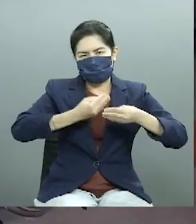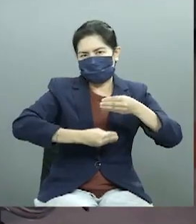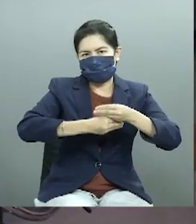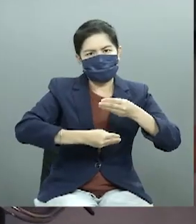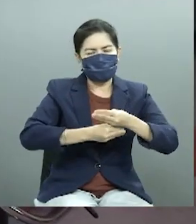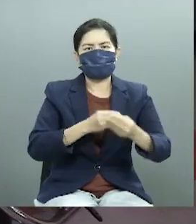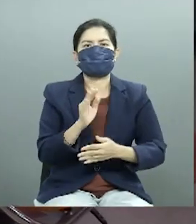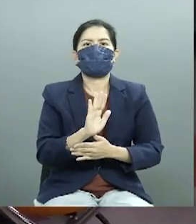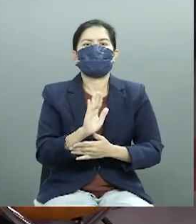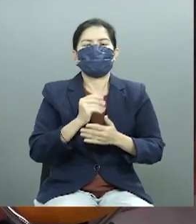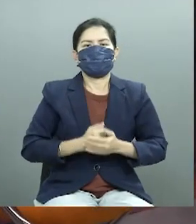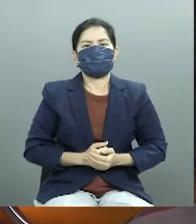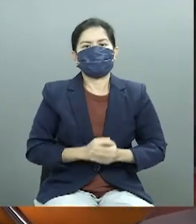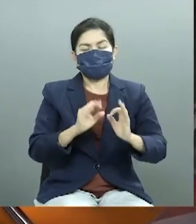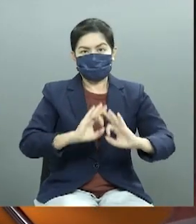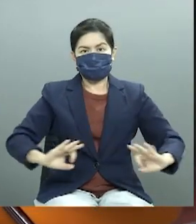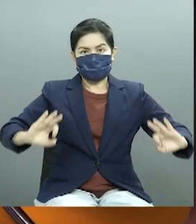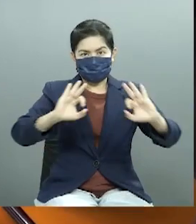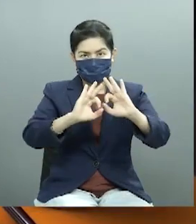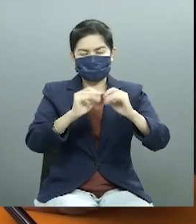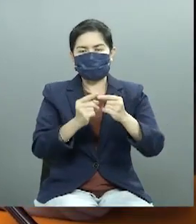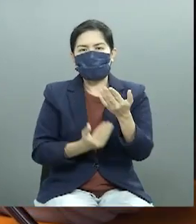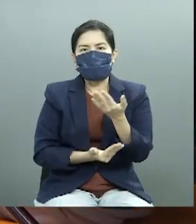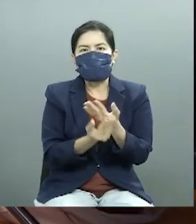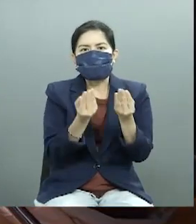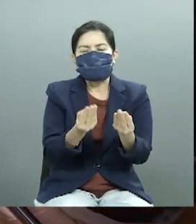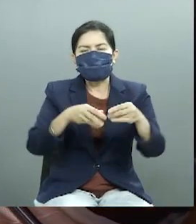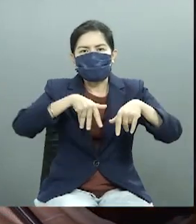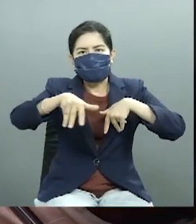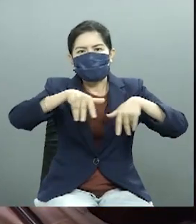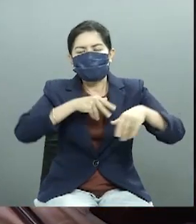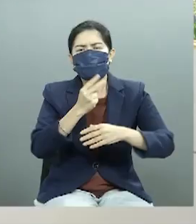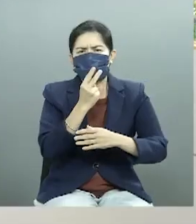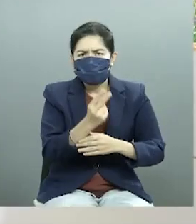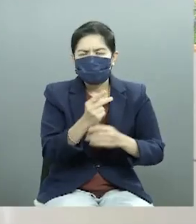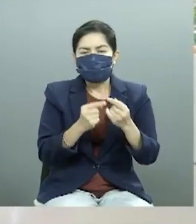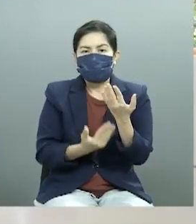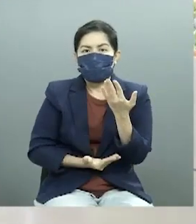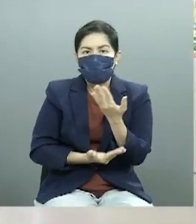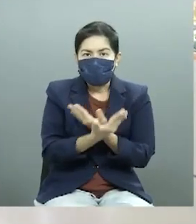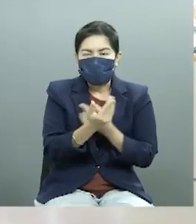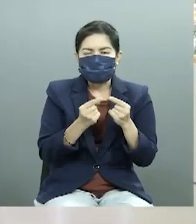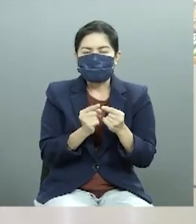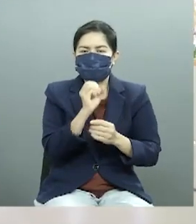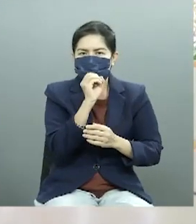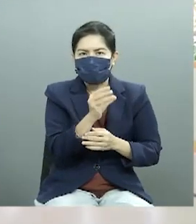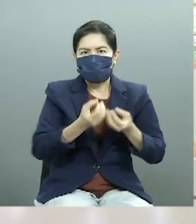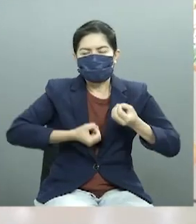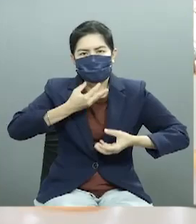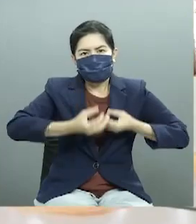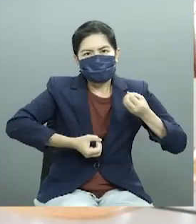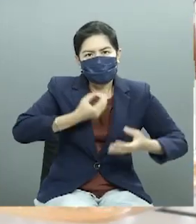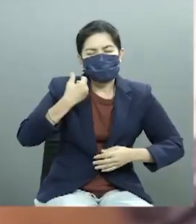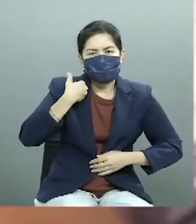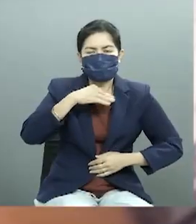าว และที่สำคัญคือเราก็เปิดพื้นที่ให้คุณผู้ชมที่ได้ติดตามเนี่ยได้มีโอกาสสะท้อนความเห็นหรือแสด